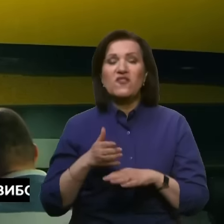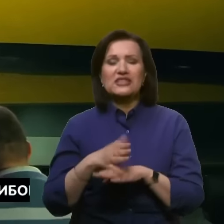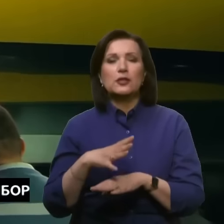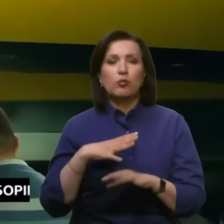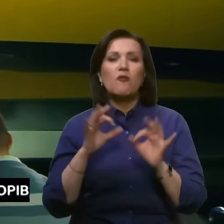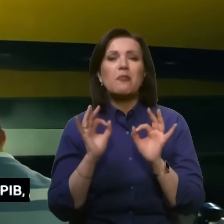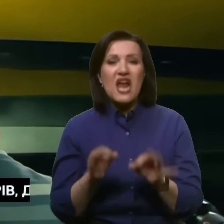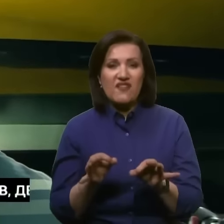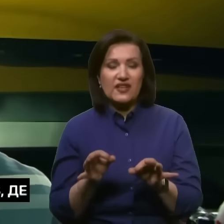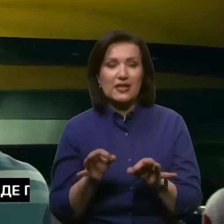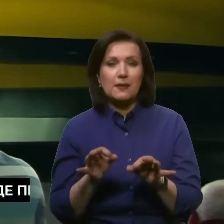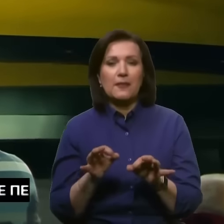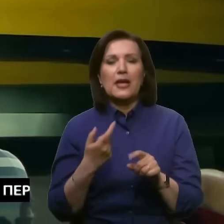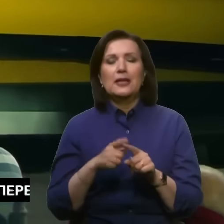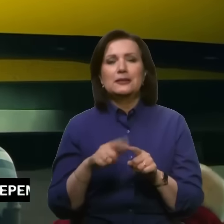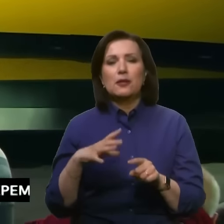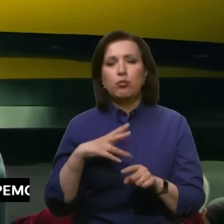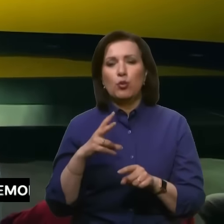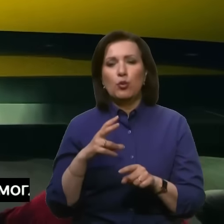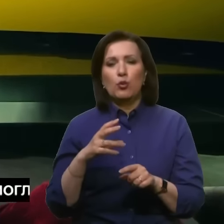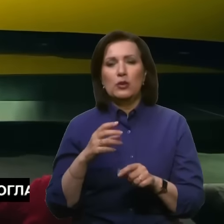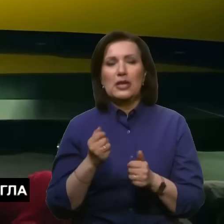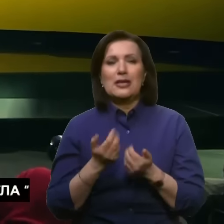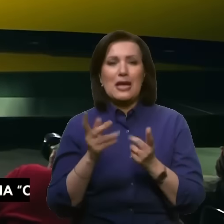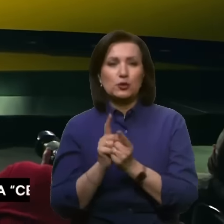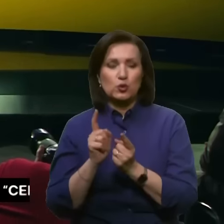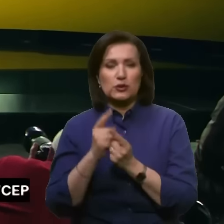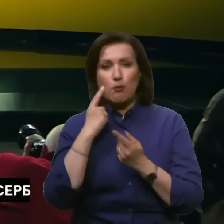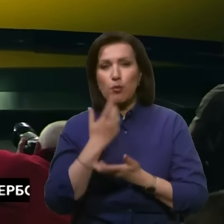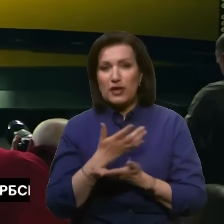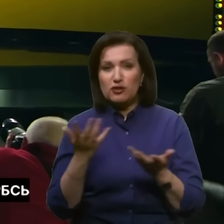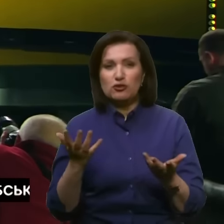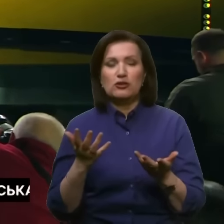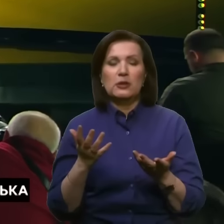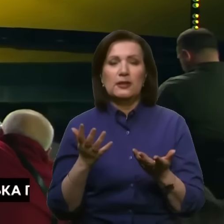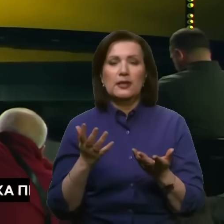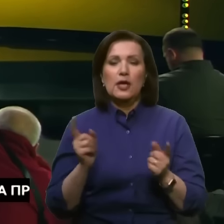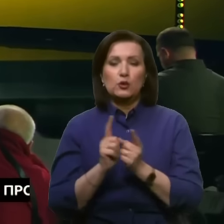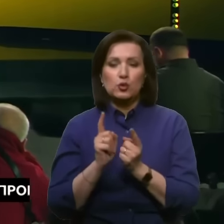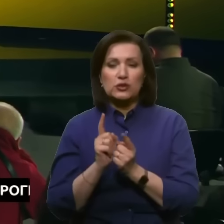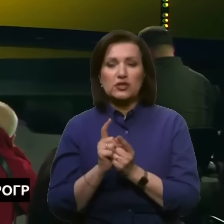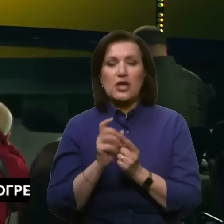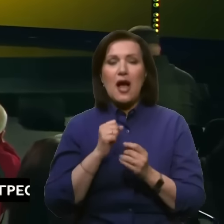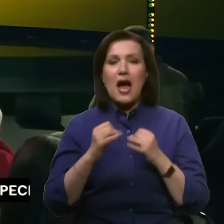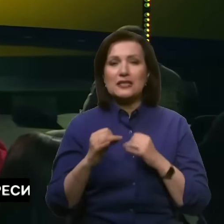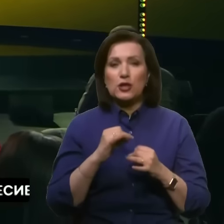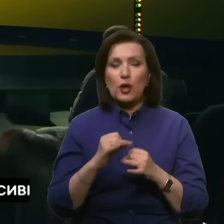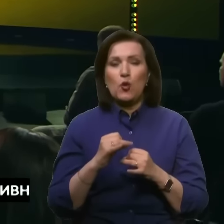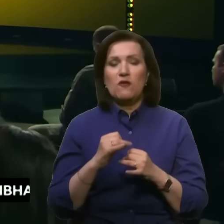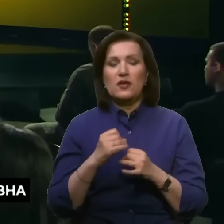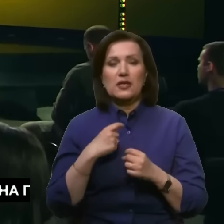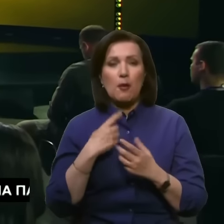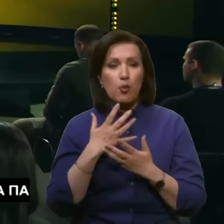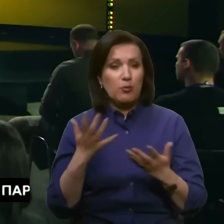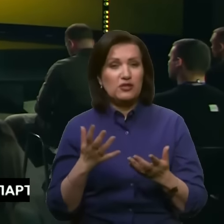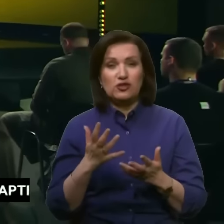візит був правильним. Це було ряд зустрічей, публічних зустрічей, а діалогів як публічних,